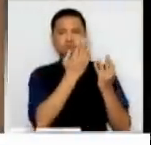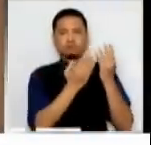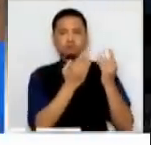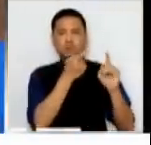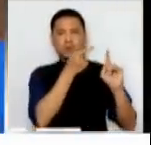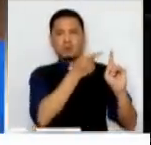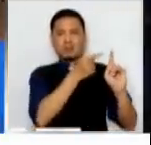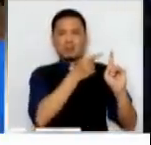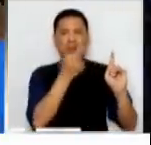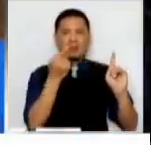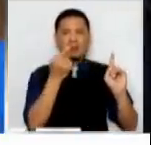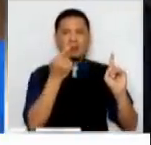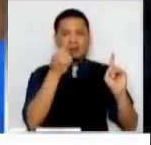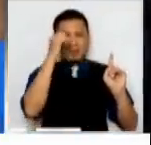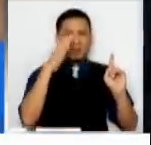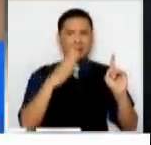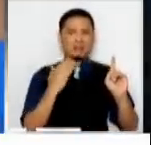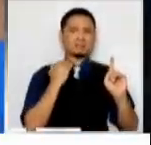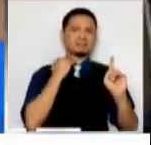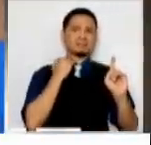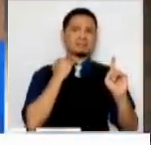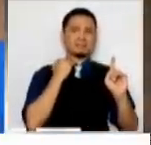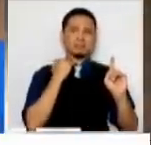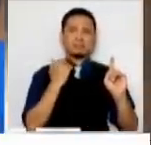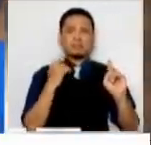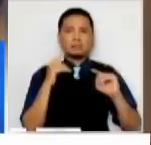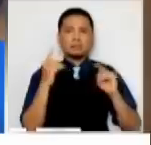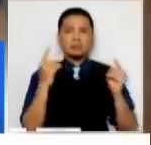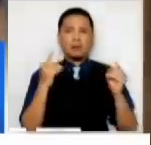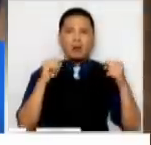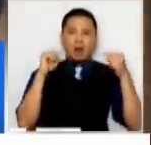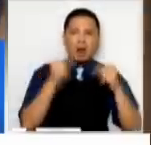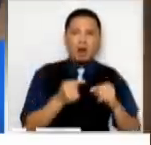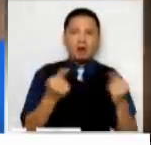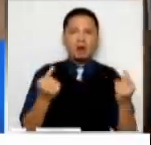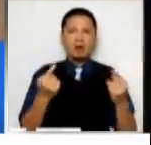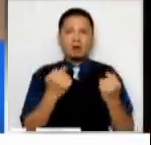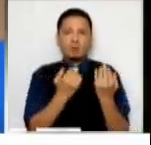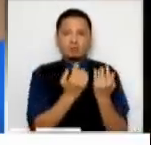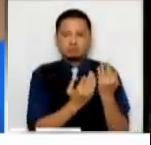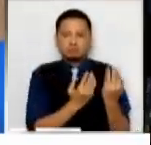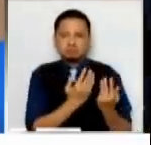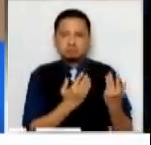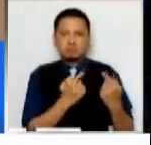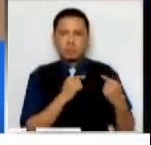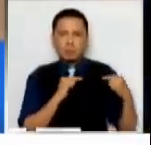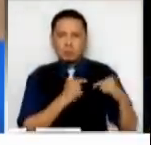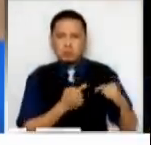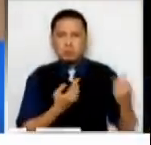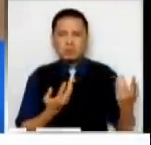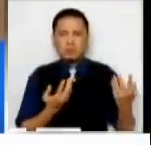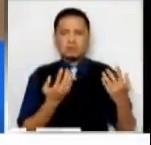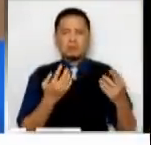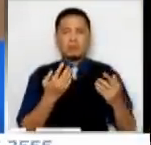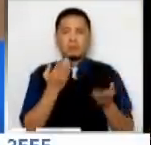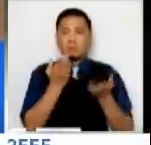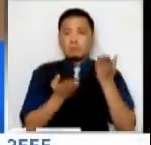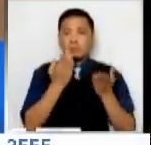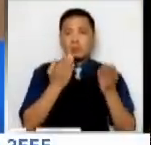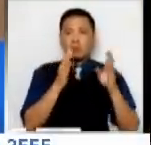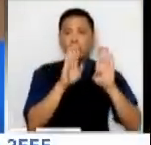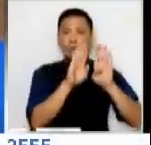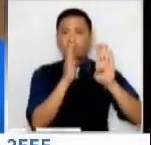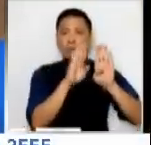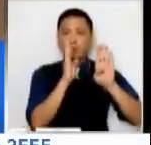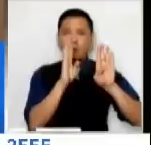Baka nagliliyab yung kama kaya napaso na siya, hindi na niya kasi hindi na ako nakapasok kasi bumagsak na rin yung pinto. Yung parang may bumagsak,